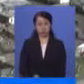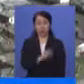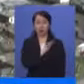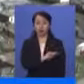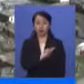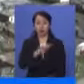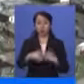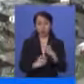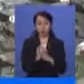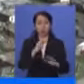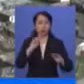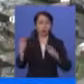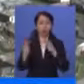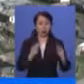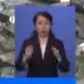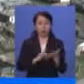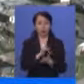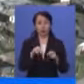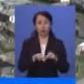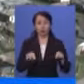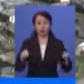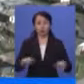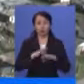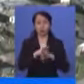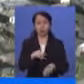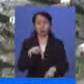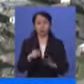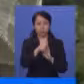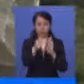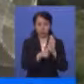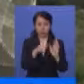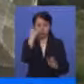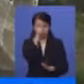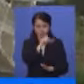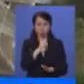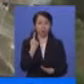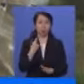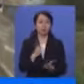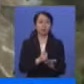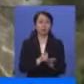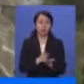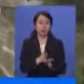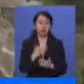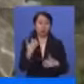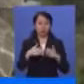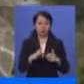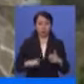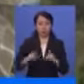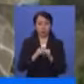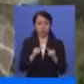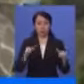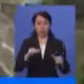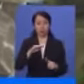Работы по обновлению архитектурного облика города Петропавловска ведутся с 2016 года. Одними из перспективных микрорайонов развития